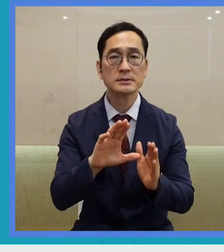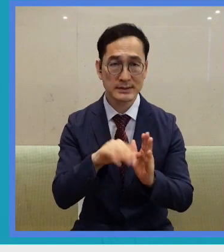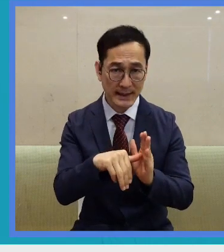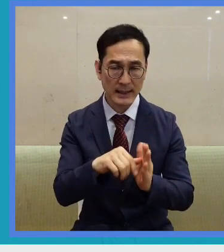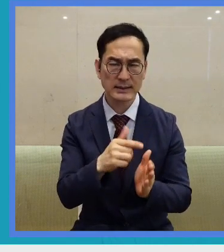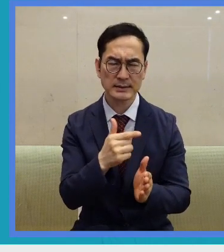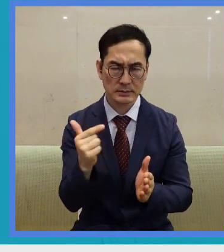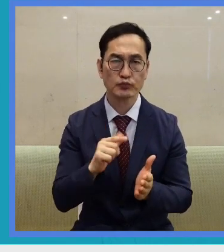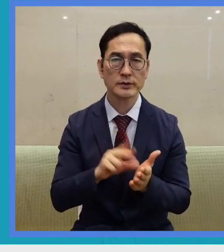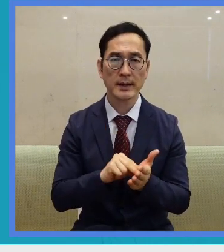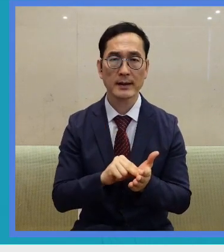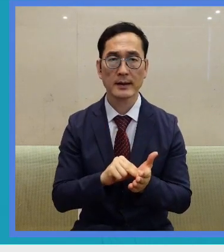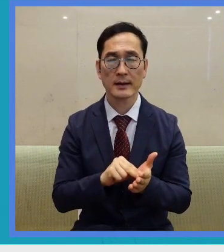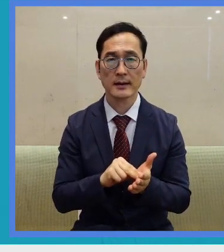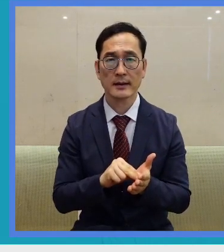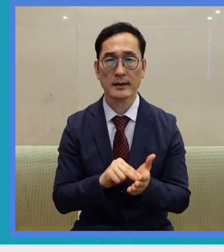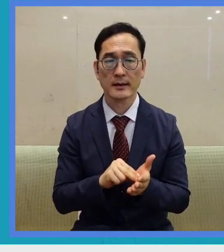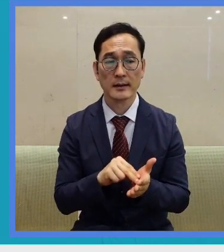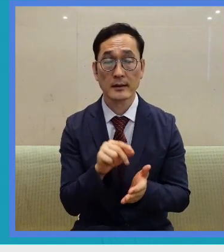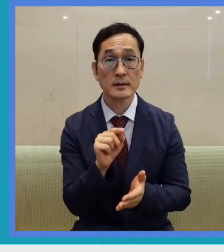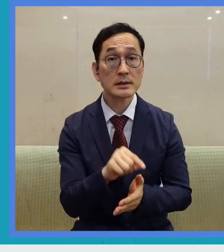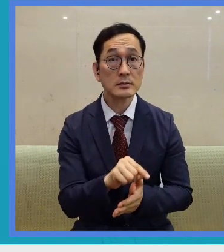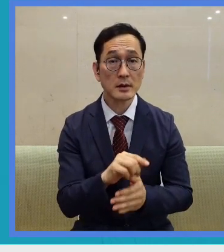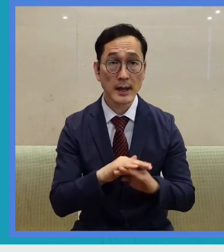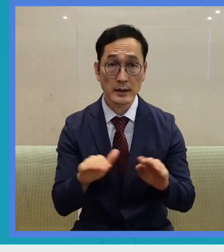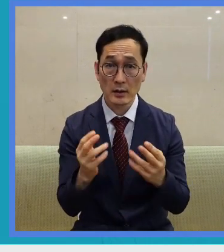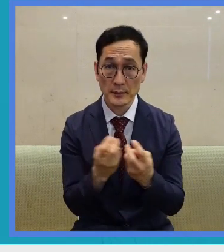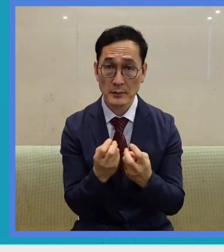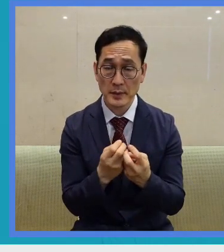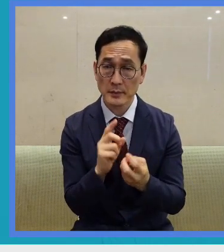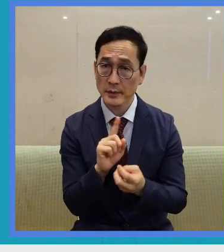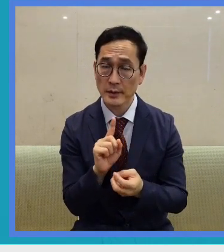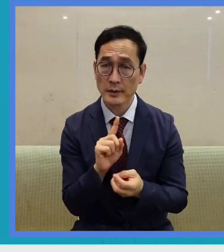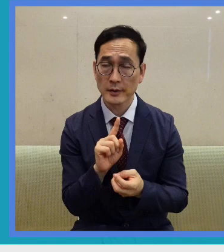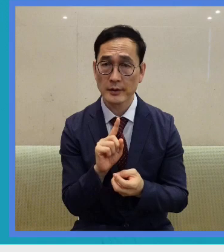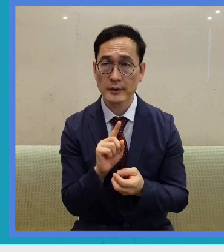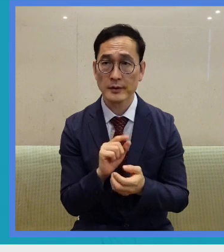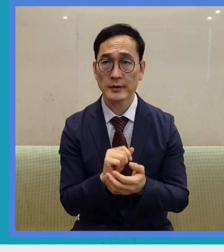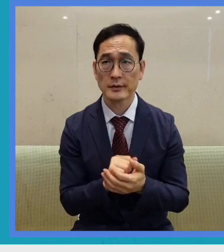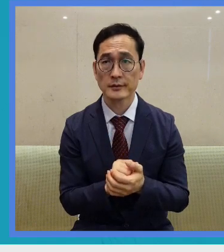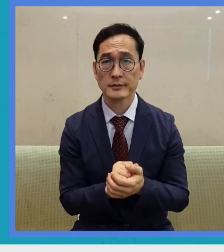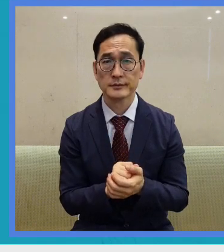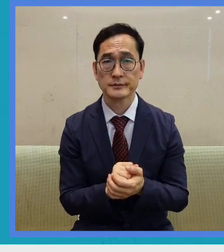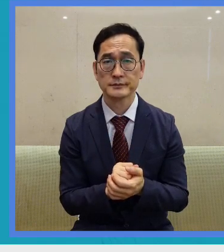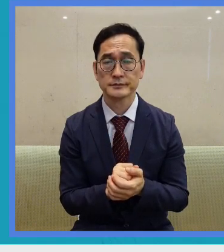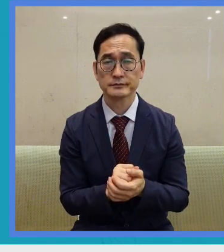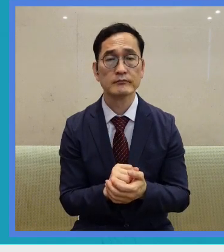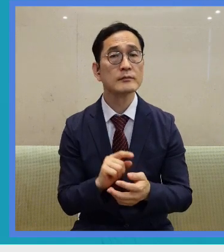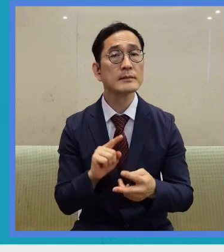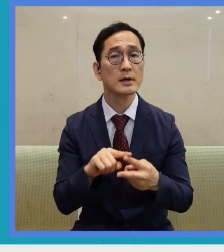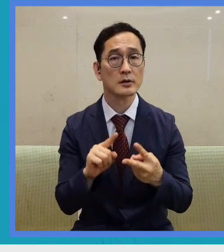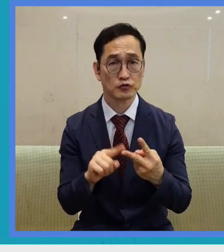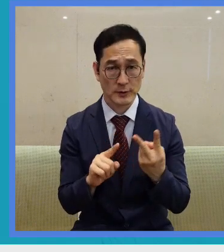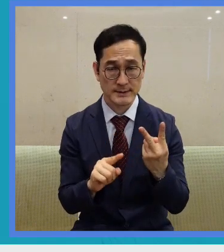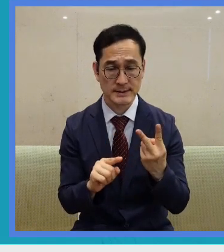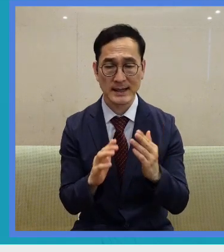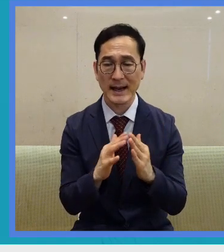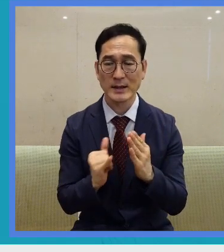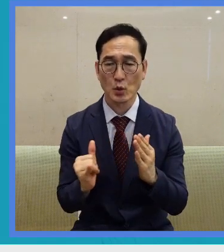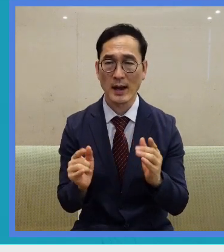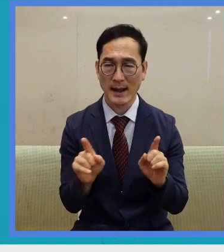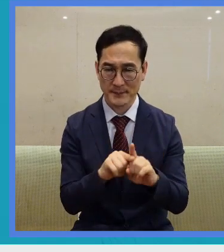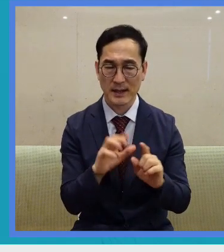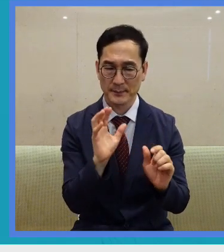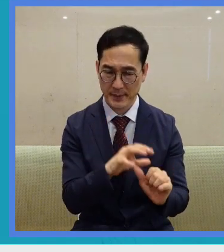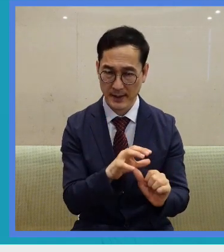그럼 아동이 격리되었을 경우에는 어떻게 우리가 대처를 해야 되느냐? 사실은 이제 아동이 격리되는 경우가 두 가지가 있는데요. 가족과 함께 격리가